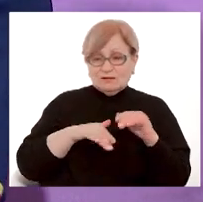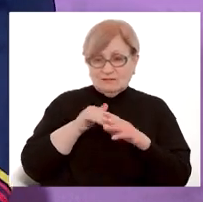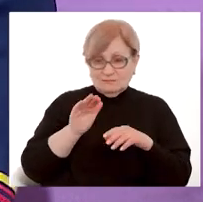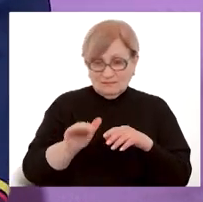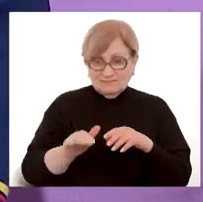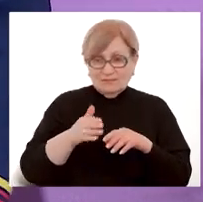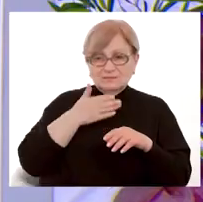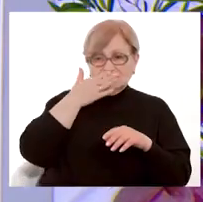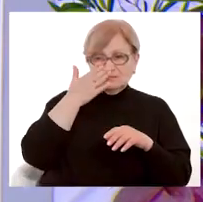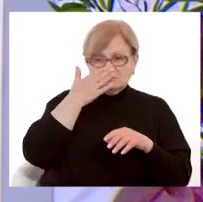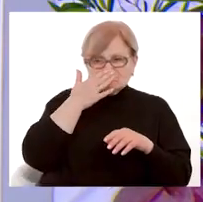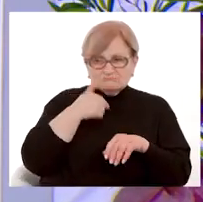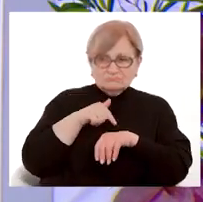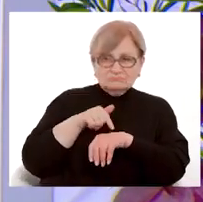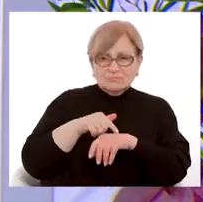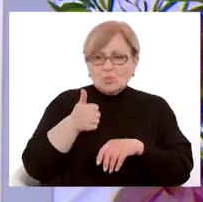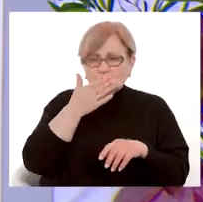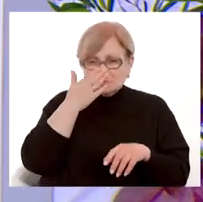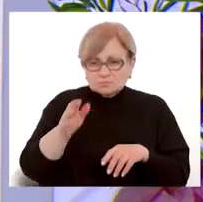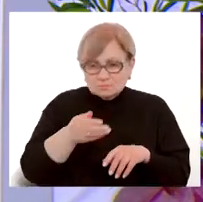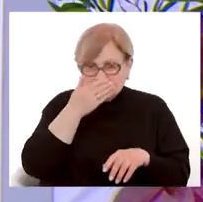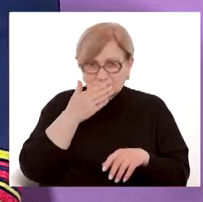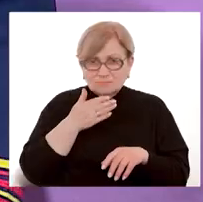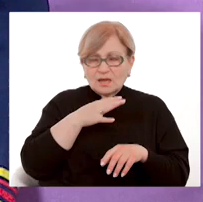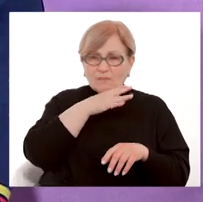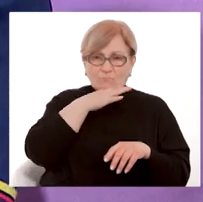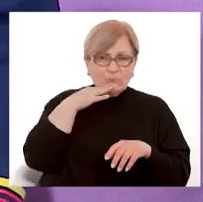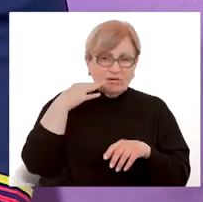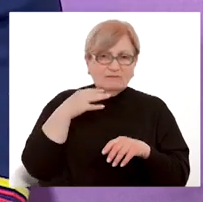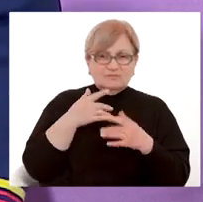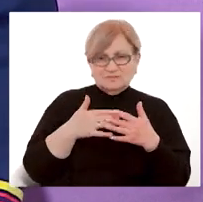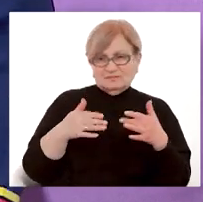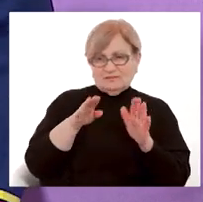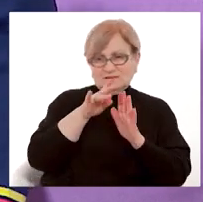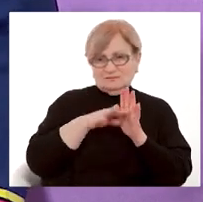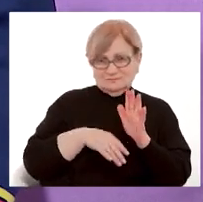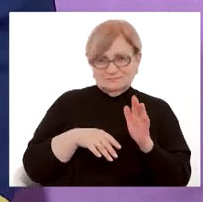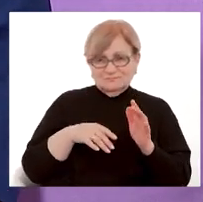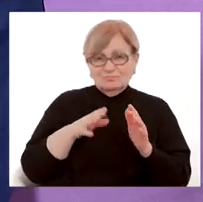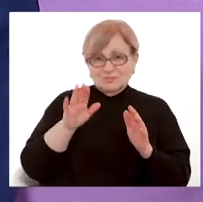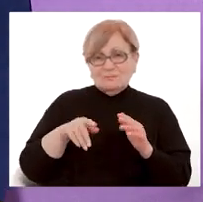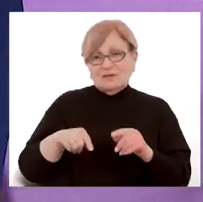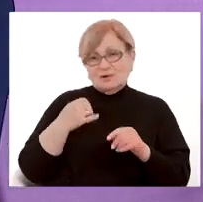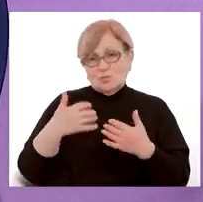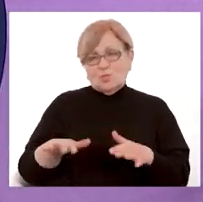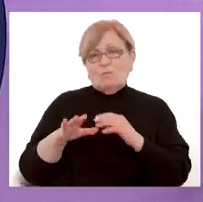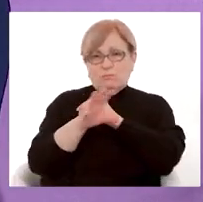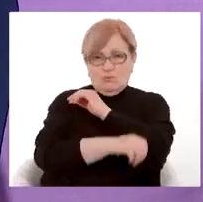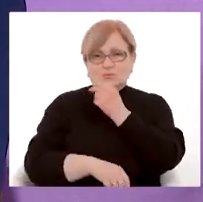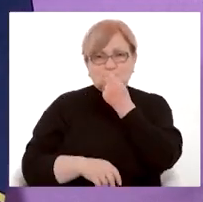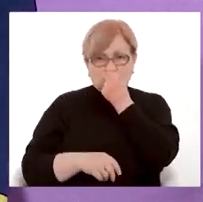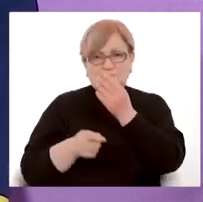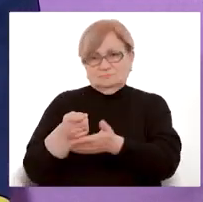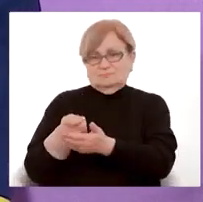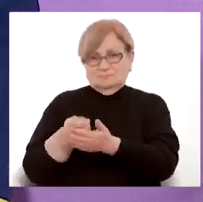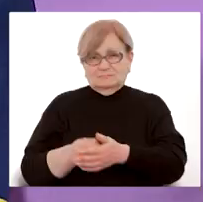თქვათ, სუნი უნდა გავიგო როგორია, ხომ? ანუ აი ესეთი ბევრი პროცესი უნდა იყოს მანამდე და შემდეგ გადავიდეთ უშუალოდ